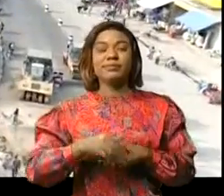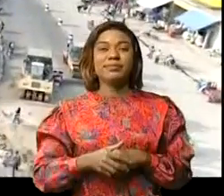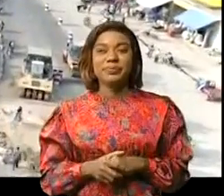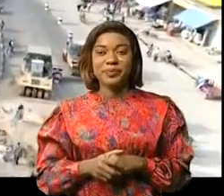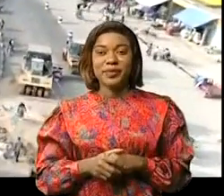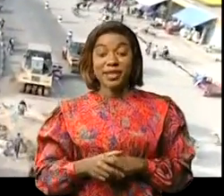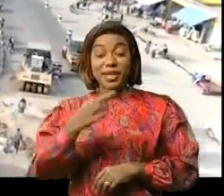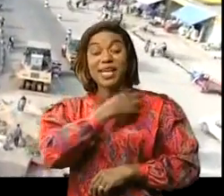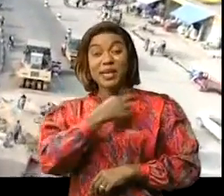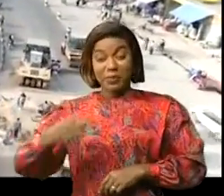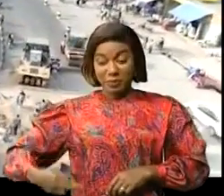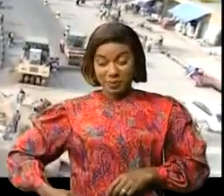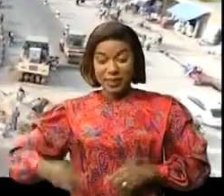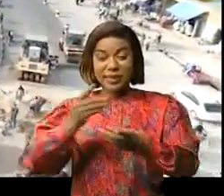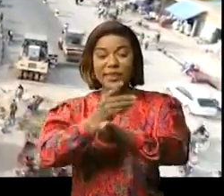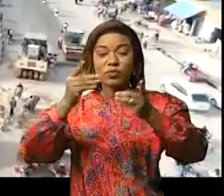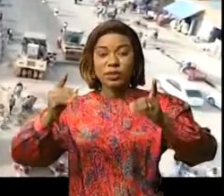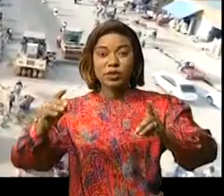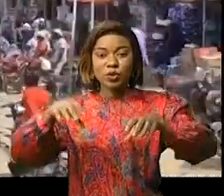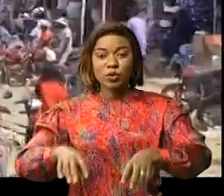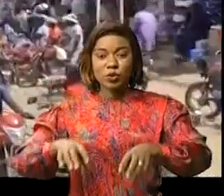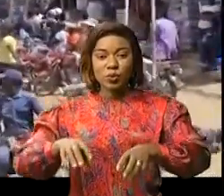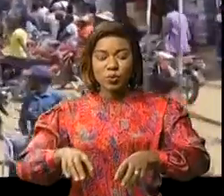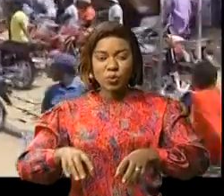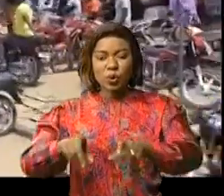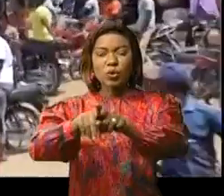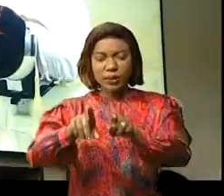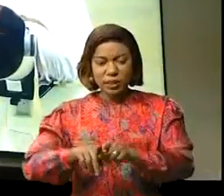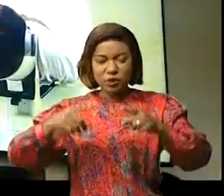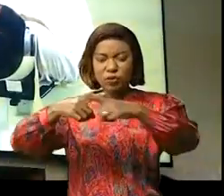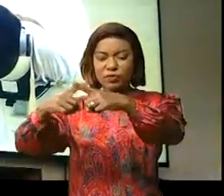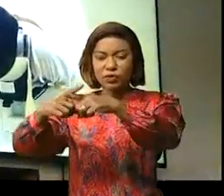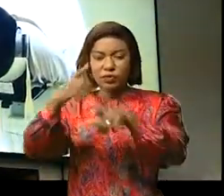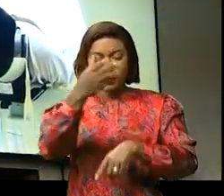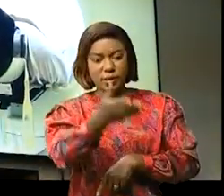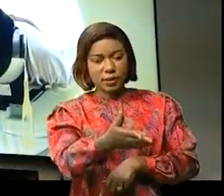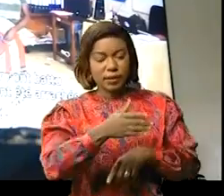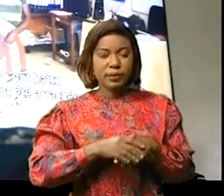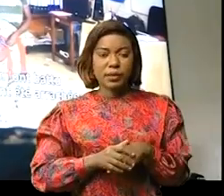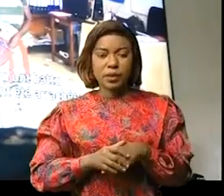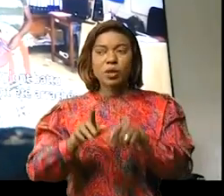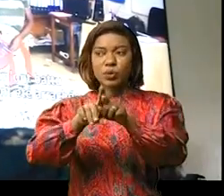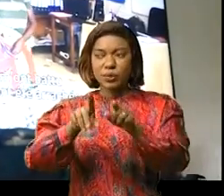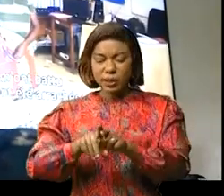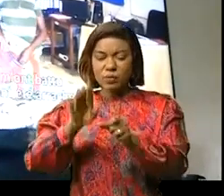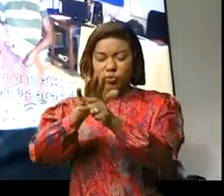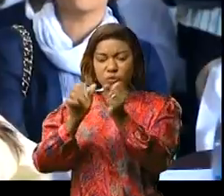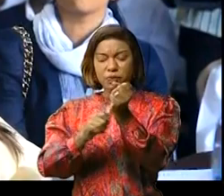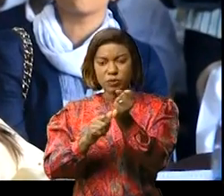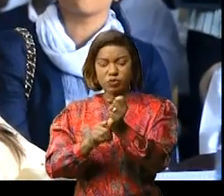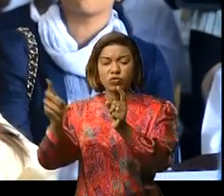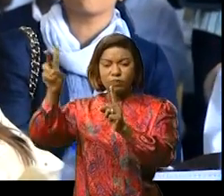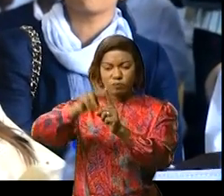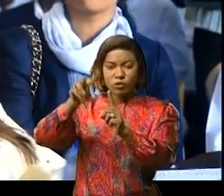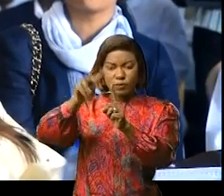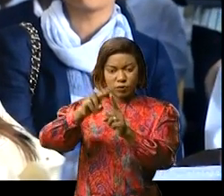La République démocratique du Congo est un pays post-conflit et compte par dizaines de milliers de survivantes de violences sexuelles.